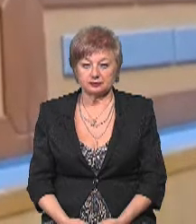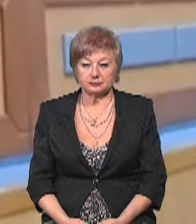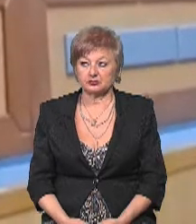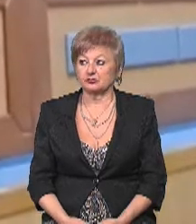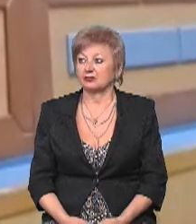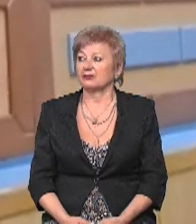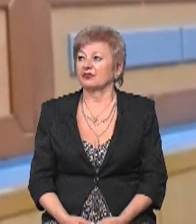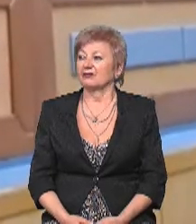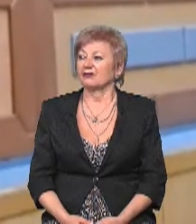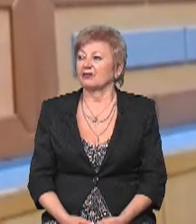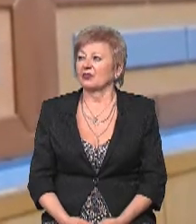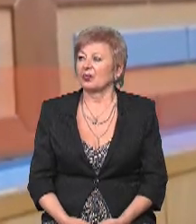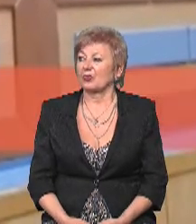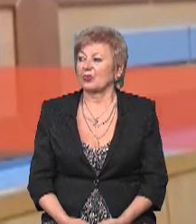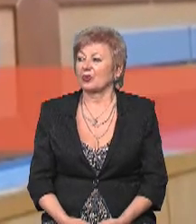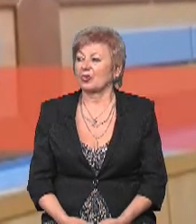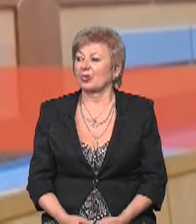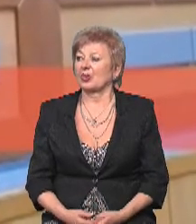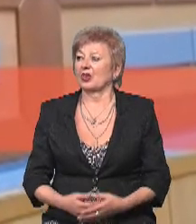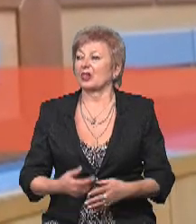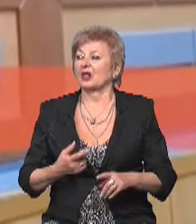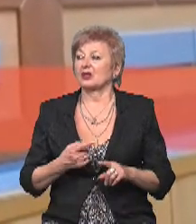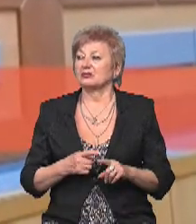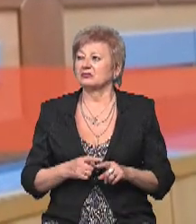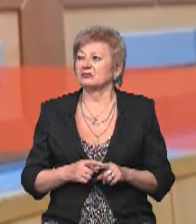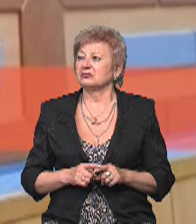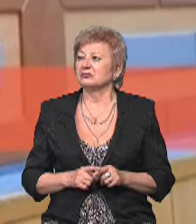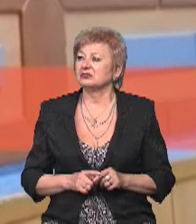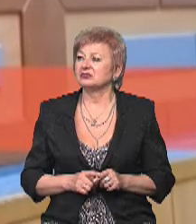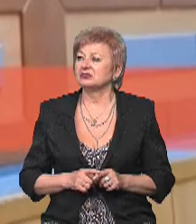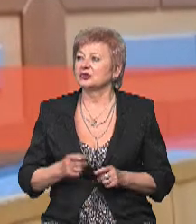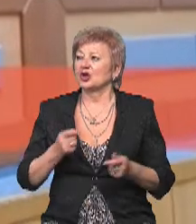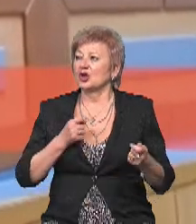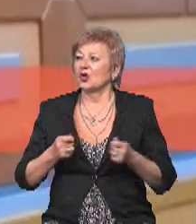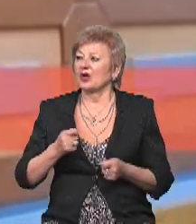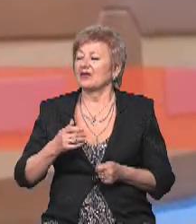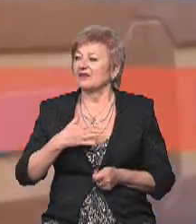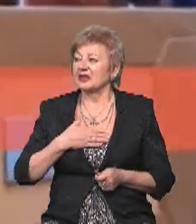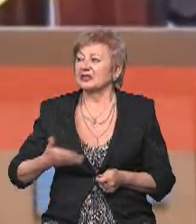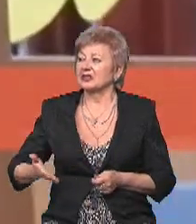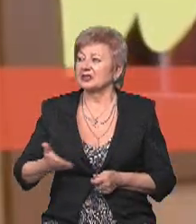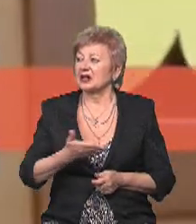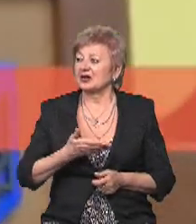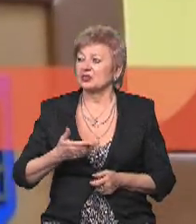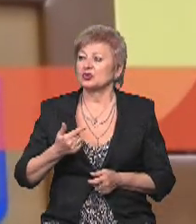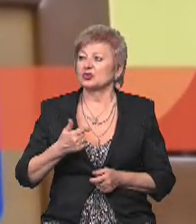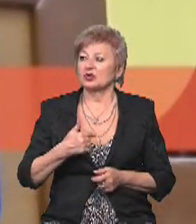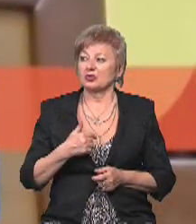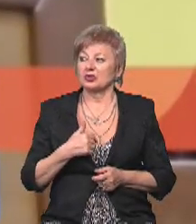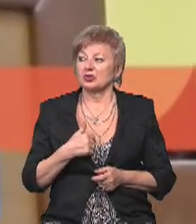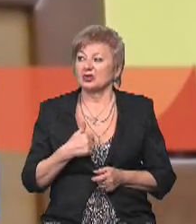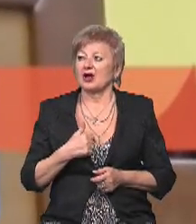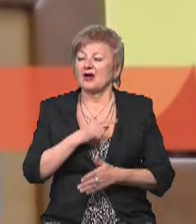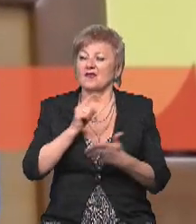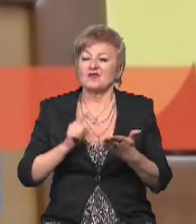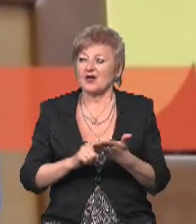Доброго дня, шановні колеги. Дуже гарно, що сьогодні присутні керівники наших правоохоронних органів. Я хотів би озвучити